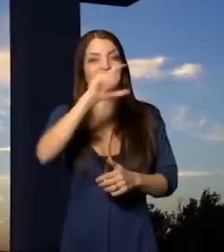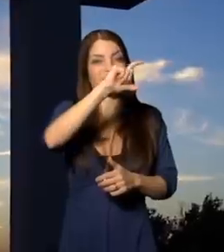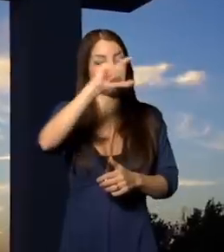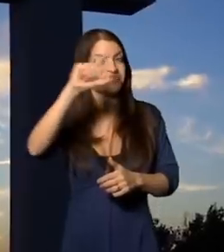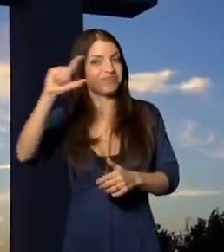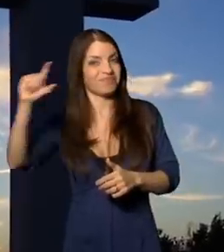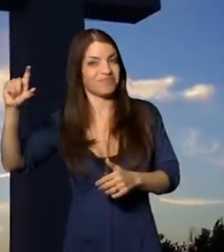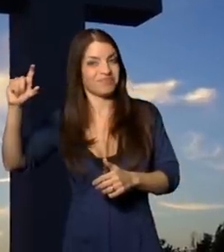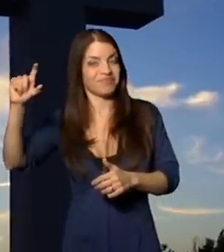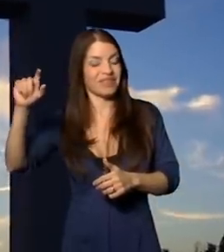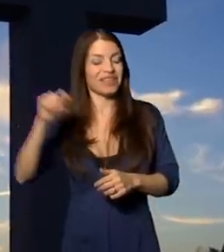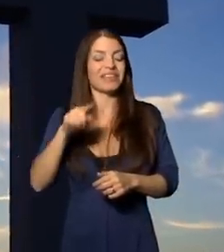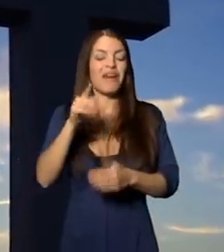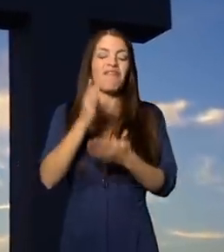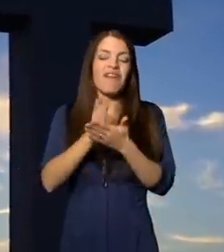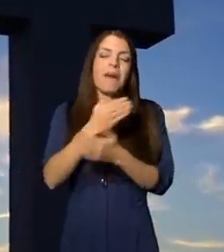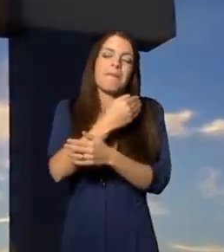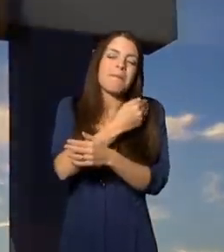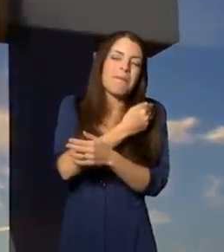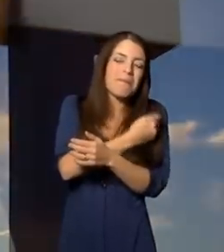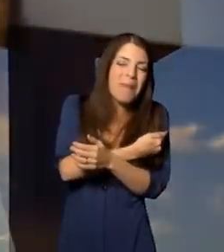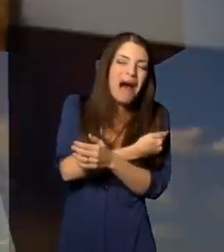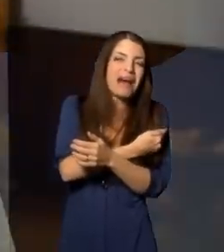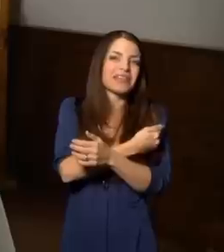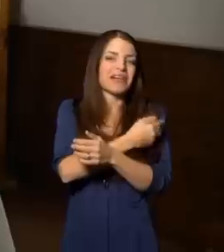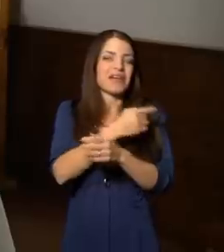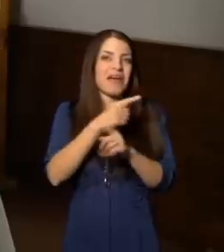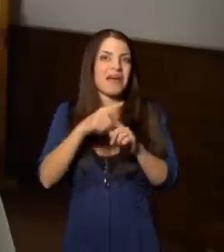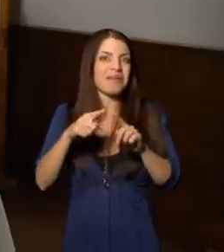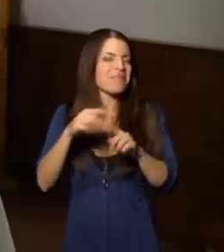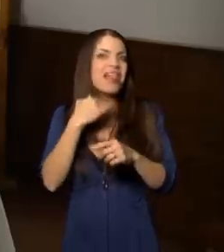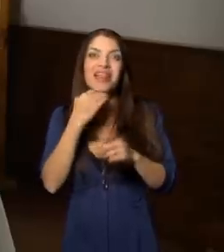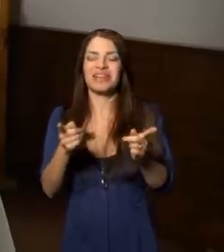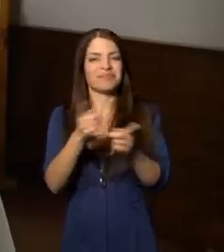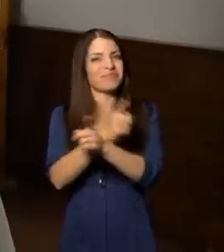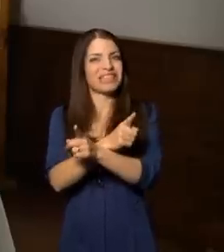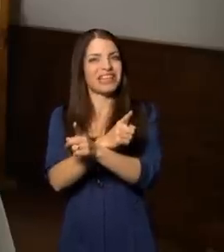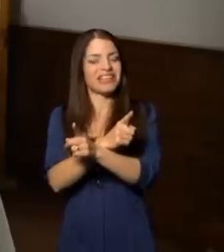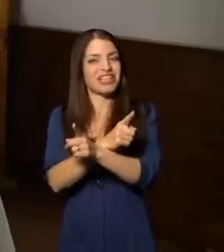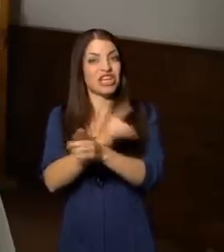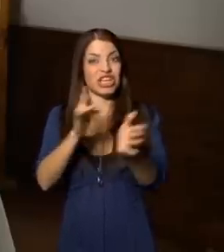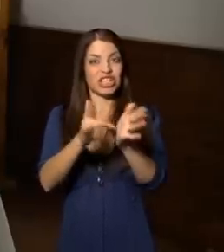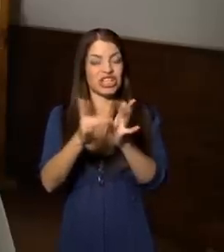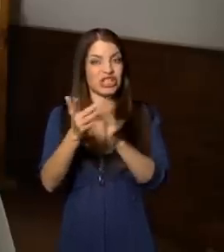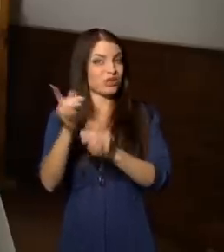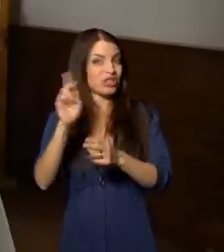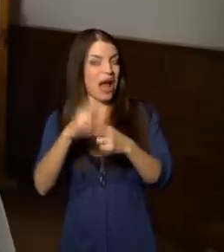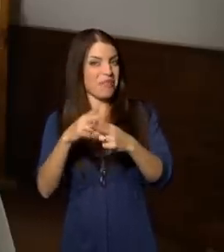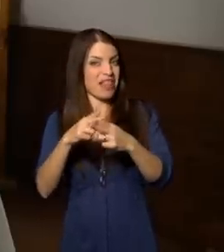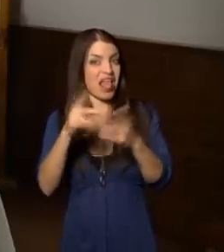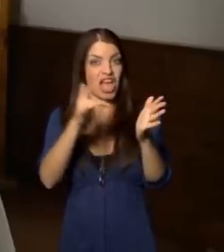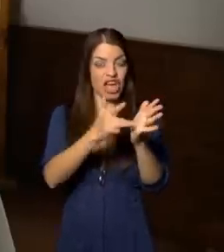Ma ħallix il-kefrija u l-mibeda ta' dawk li salbuh jibdluh. Ħafrilhom minn fuq